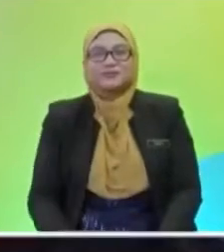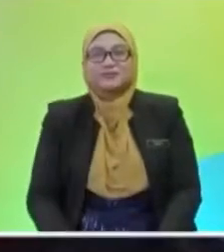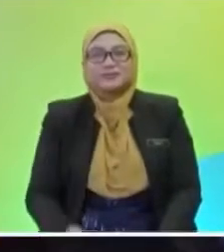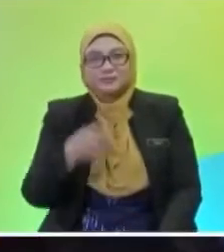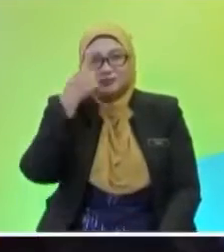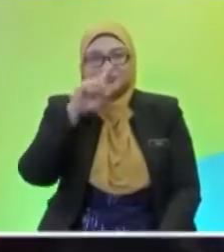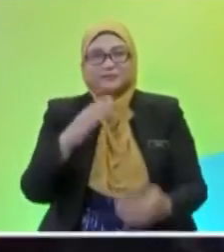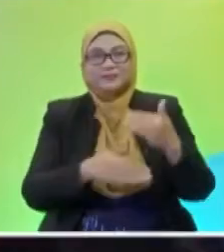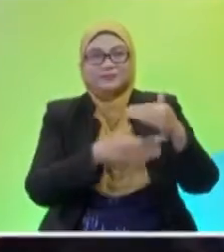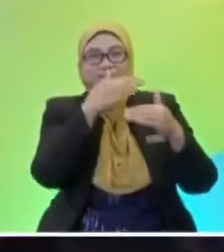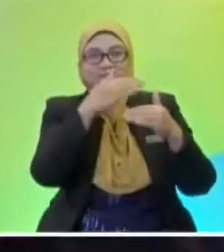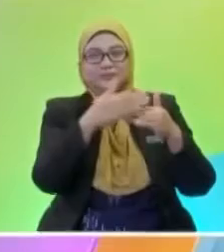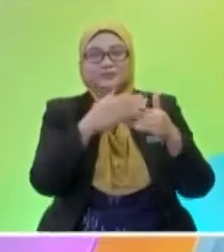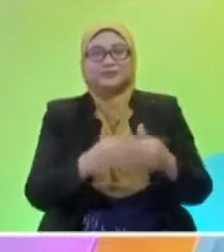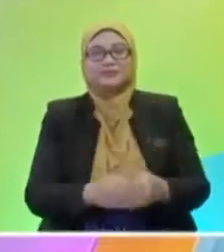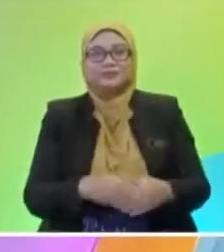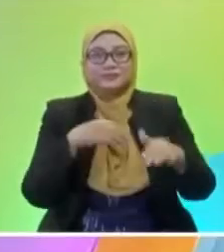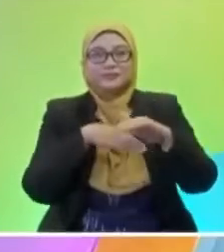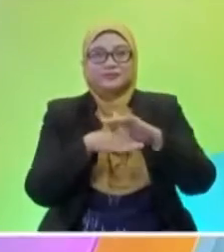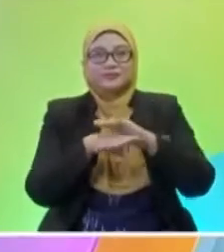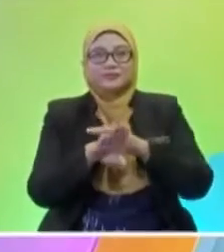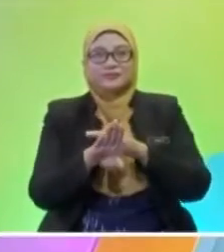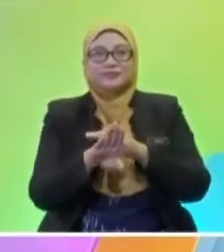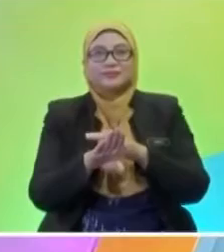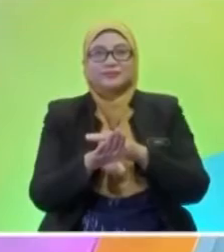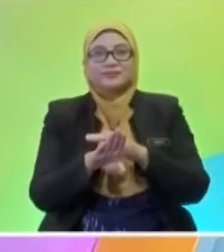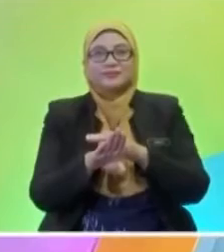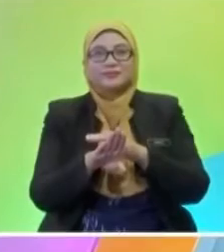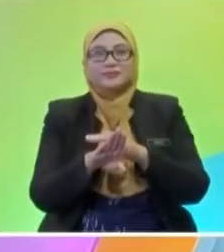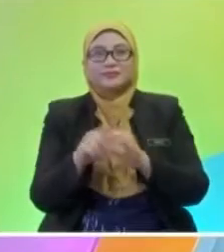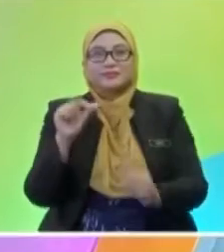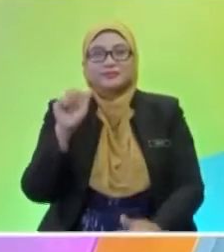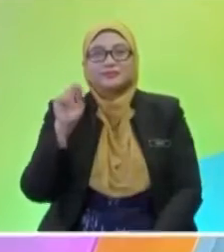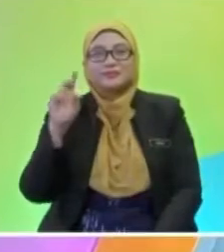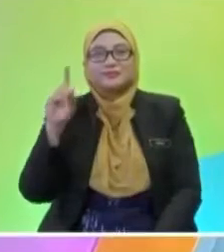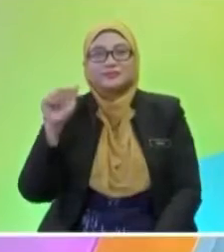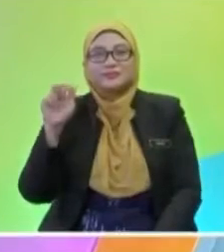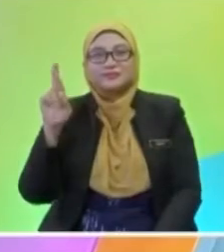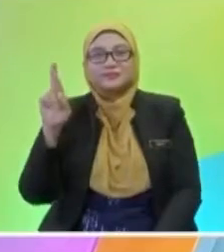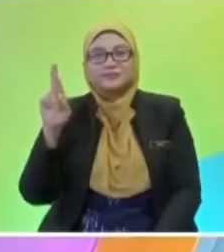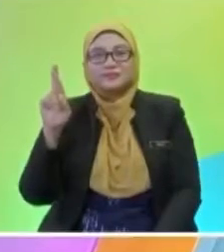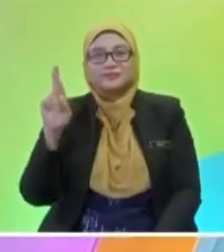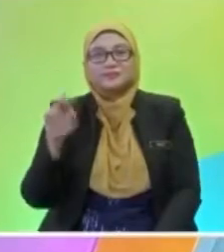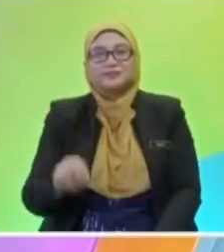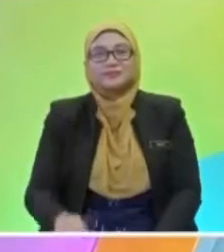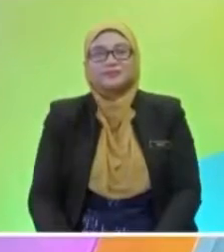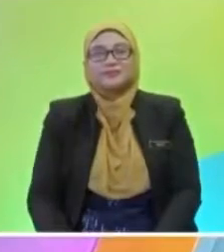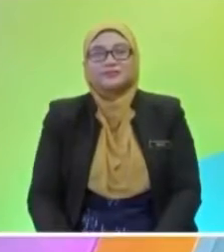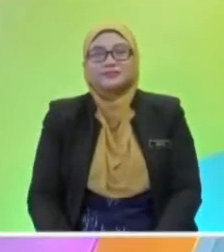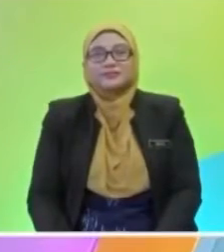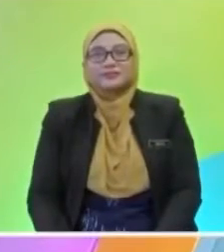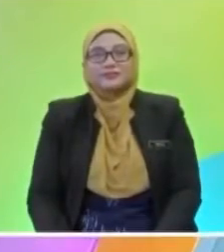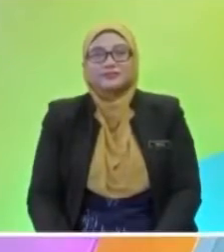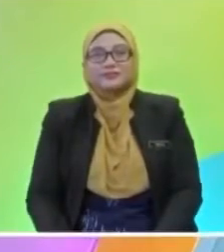membina ataupun kita memasukkan dia punya ganda pemegang ganda. Pemegang ganda ganda ni ialah pemegang